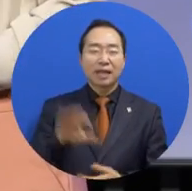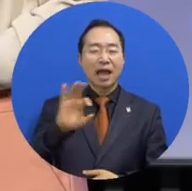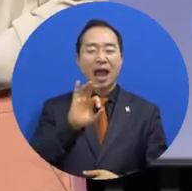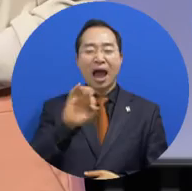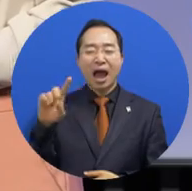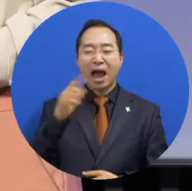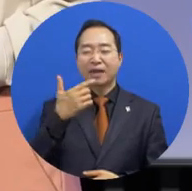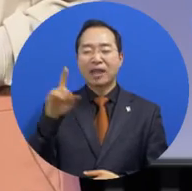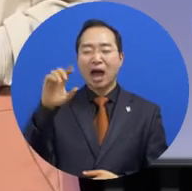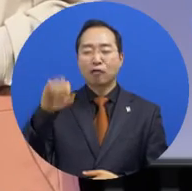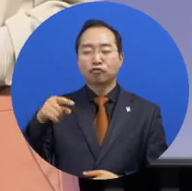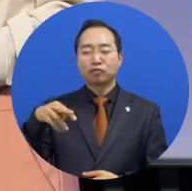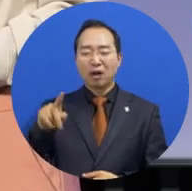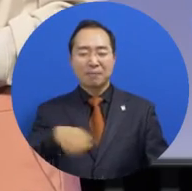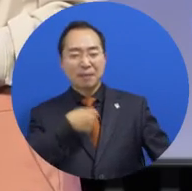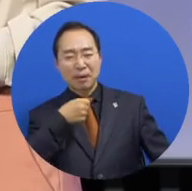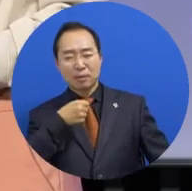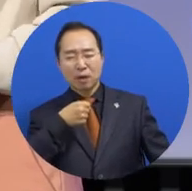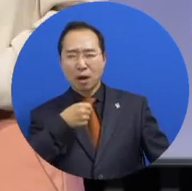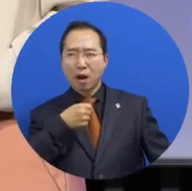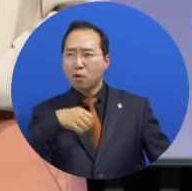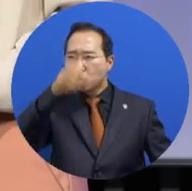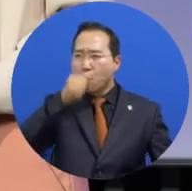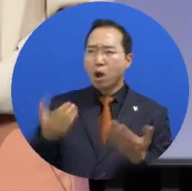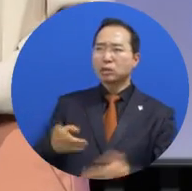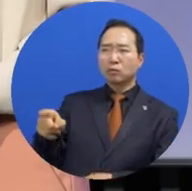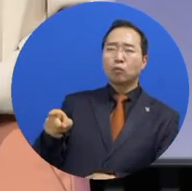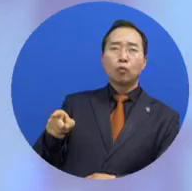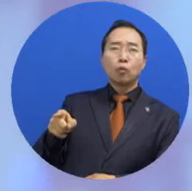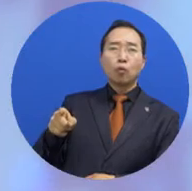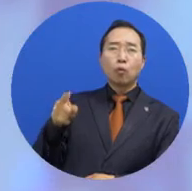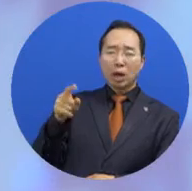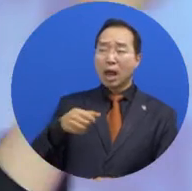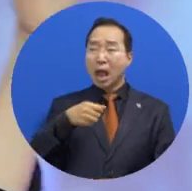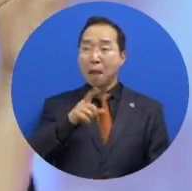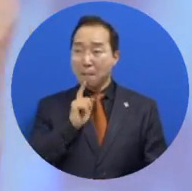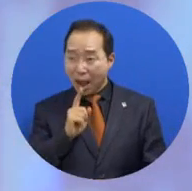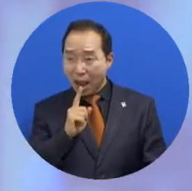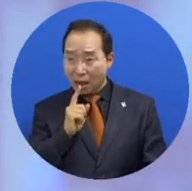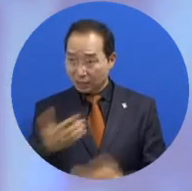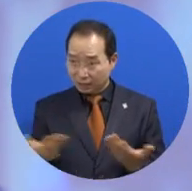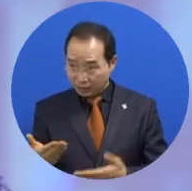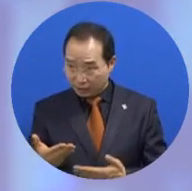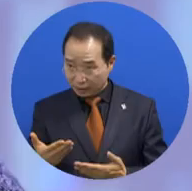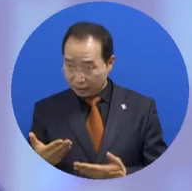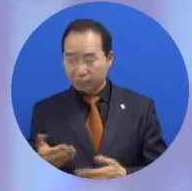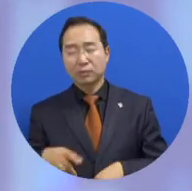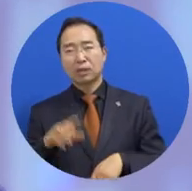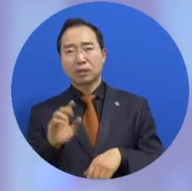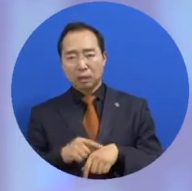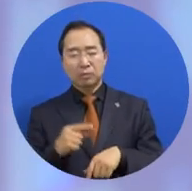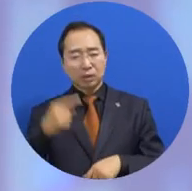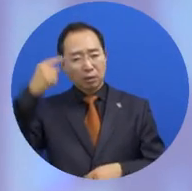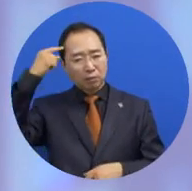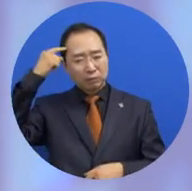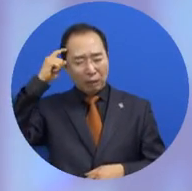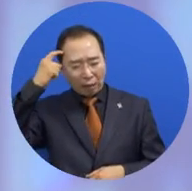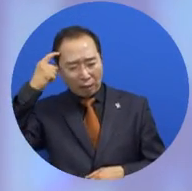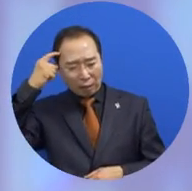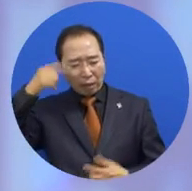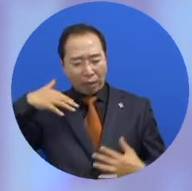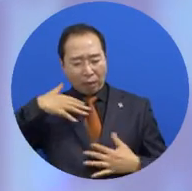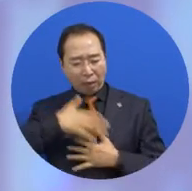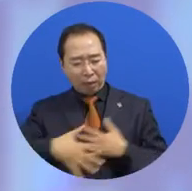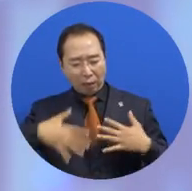이 아나운서분들은 참 좋은 게 말이 직업이잖아요. 네. 그러면 이게 굉장히 이 순환이 잘